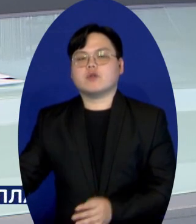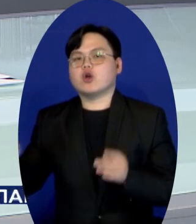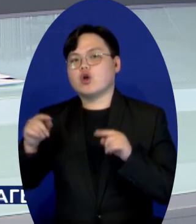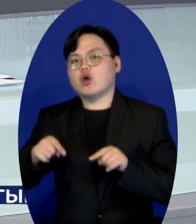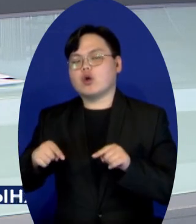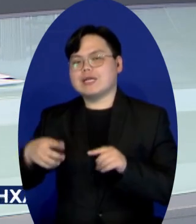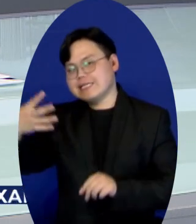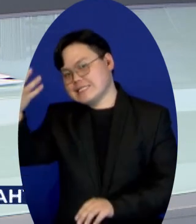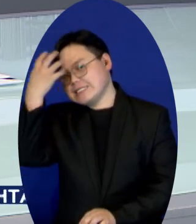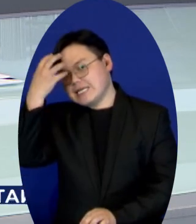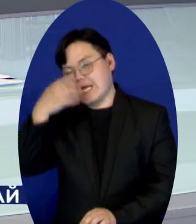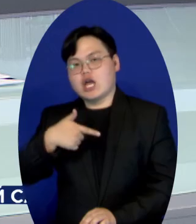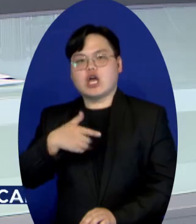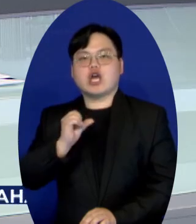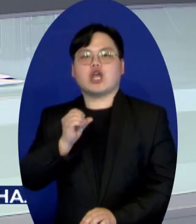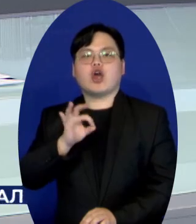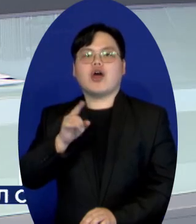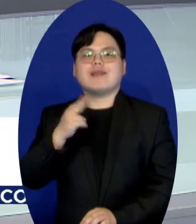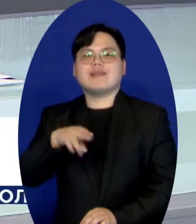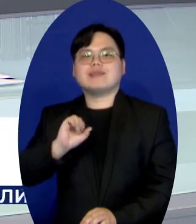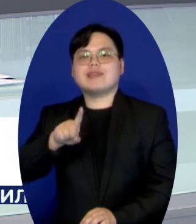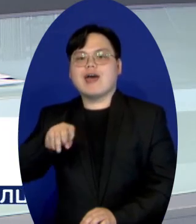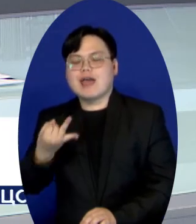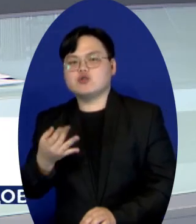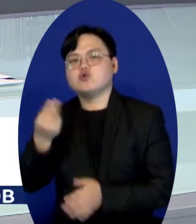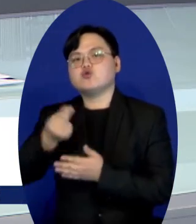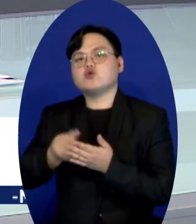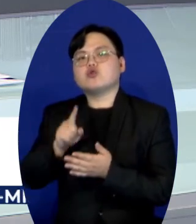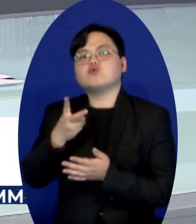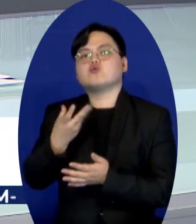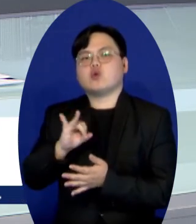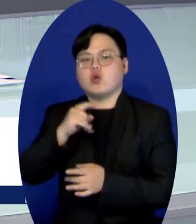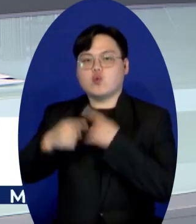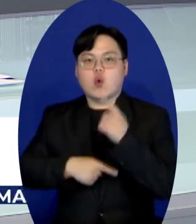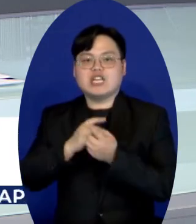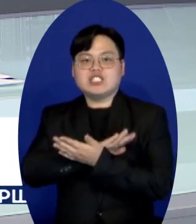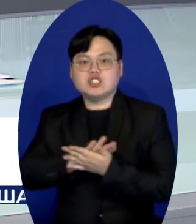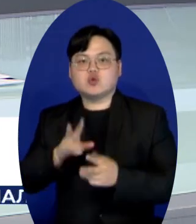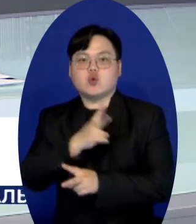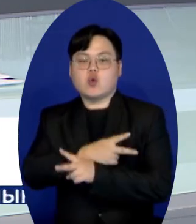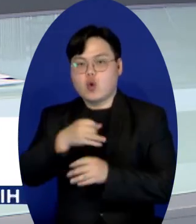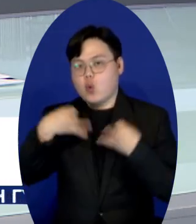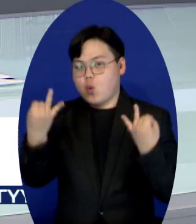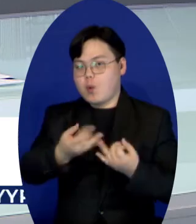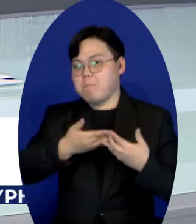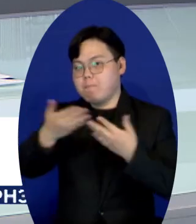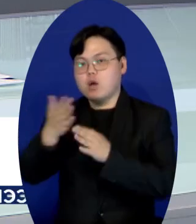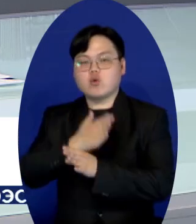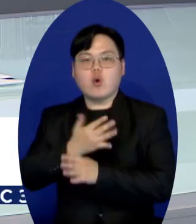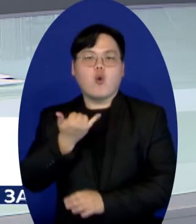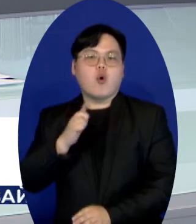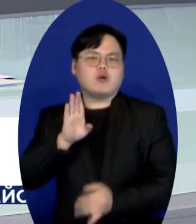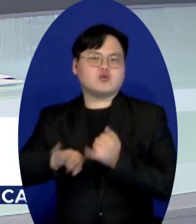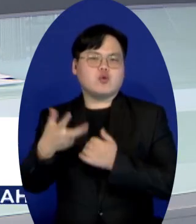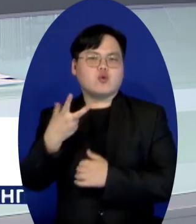Өнөөдөр мөн засгийн газраас геодез зураг зүйн тухай хуулийн шинчилсэн найруулгыг улсын их хурлд өргөн мэдүүлжээ. Улаанбаатар сүүлийн 30 гаруй жилийн